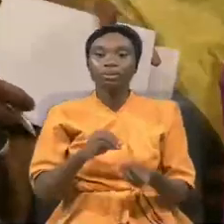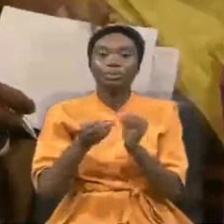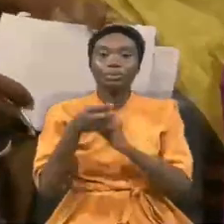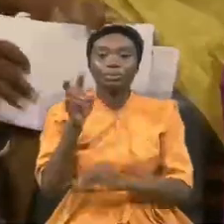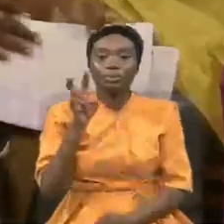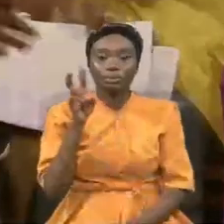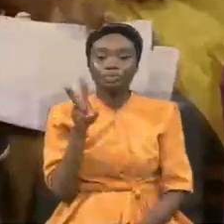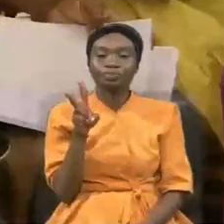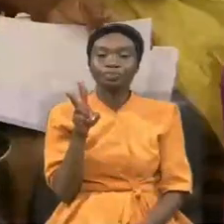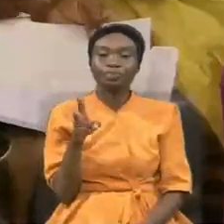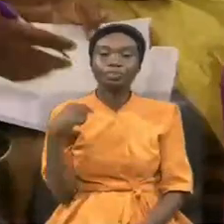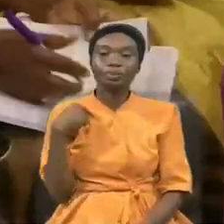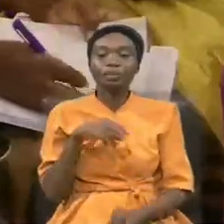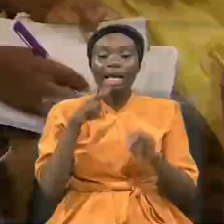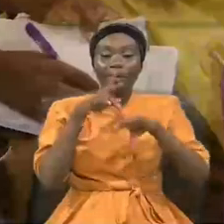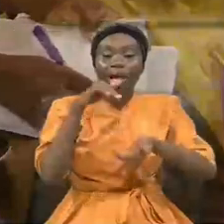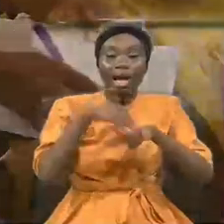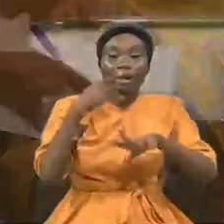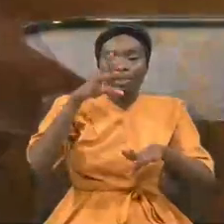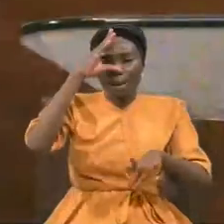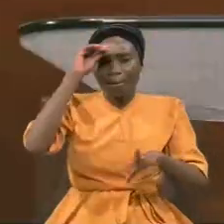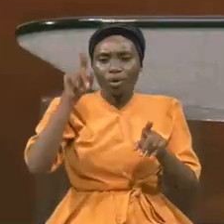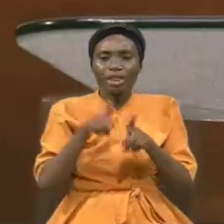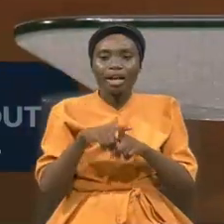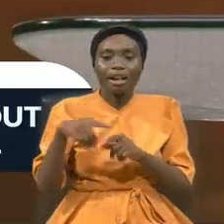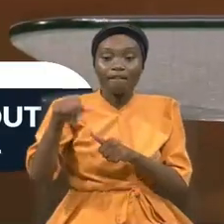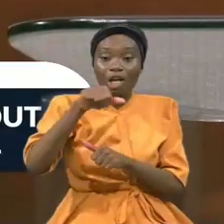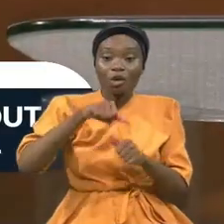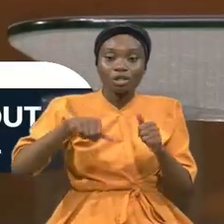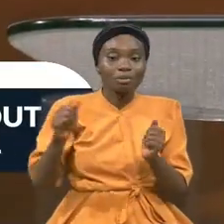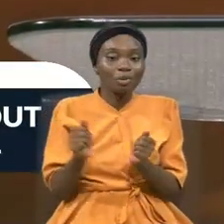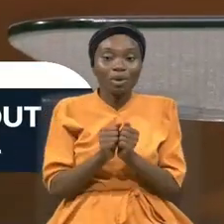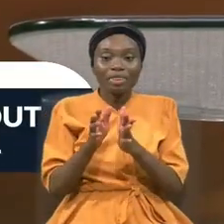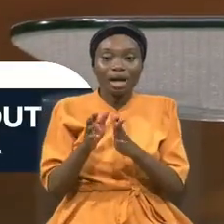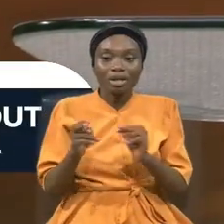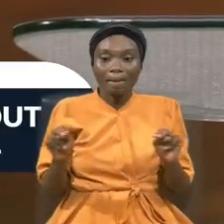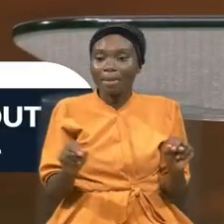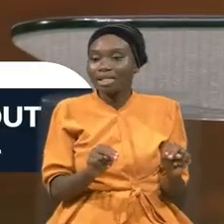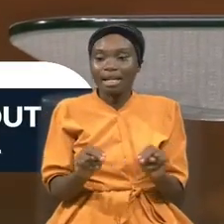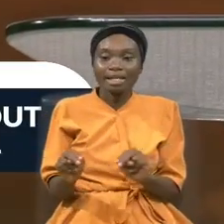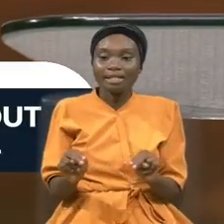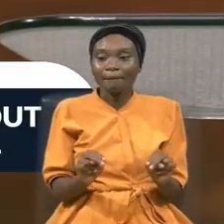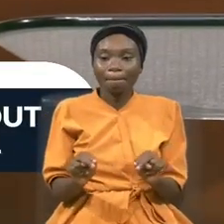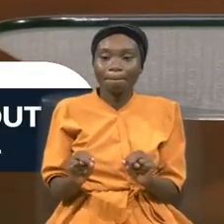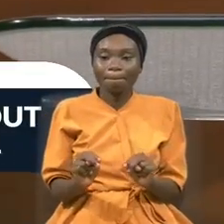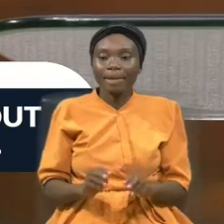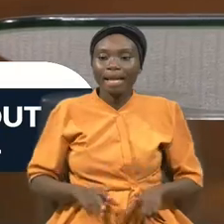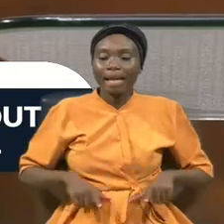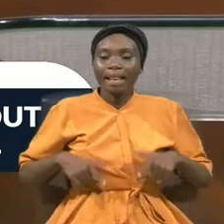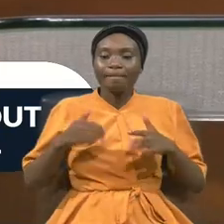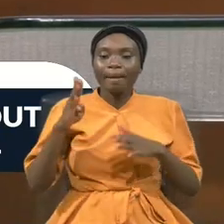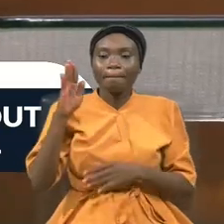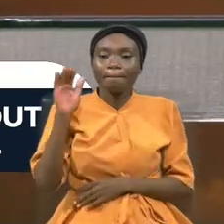Deuxième point. Nous allons voir la communion fraternelle sans partialité en vivant